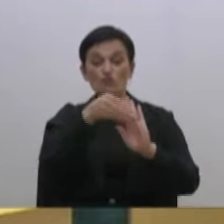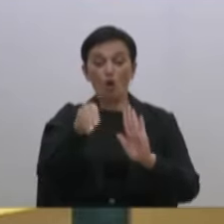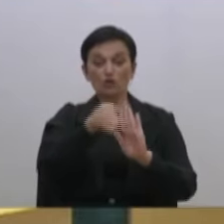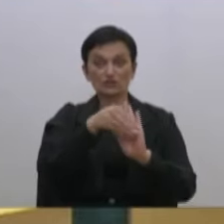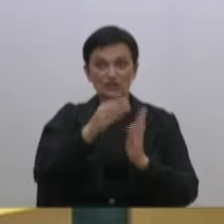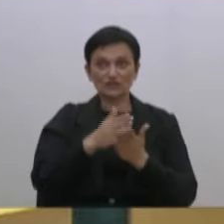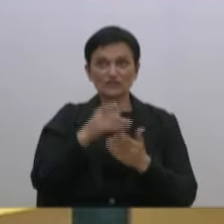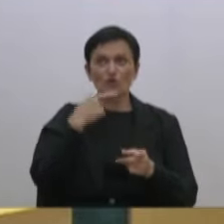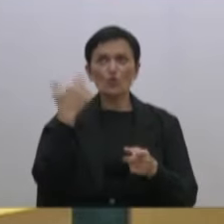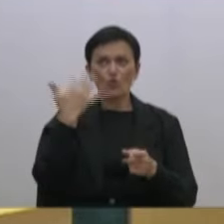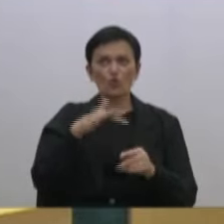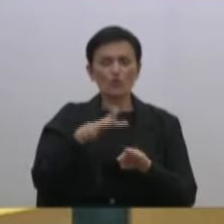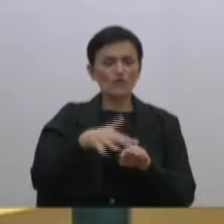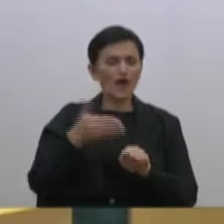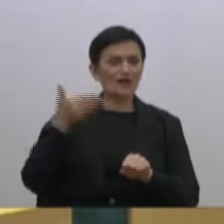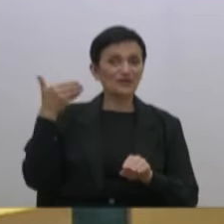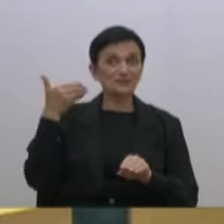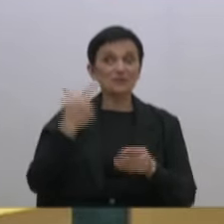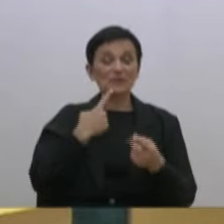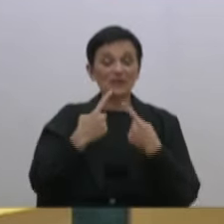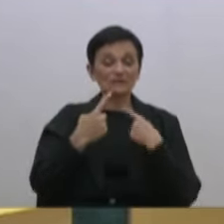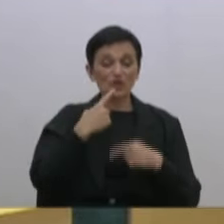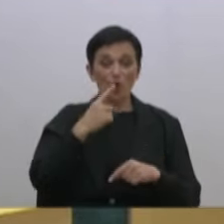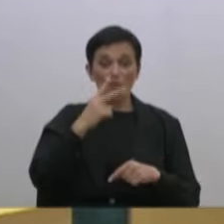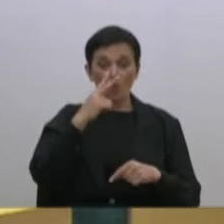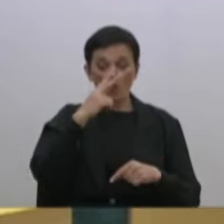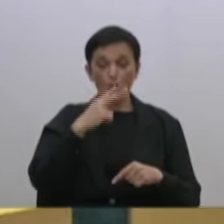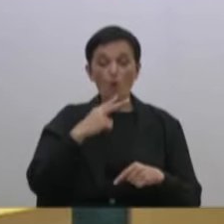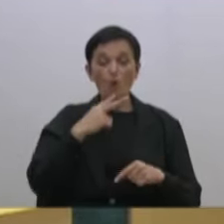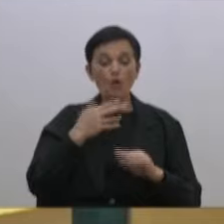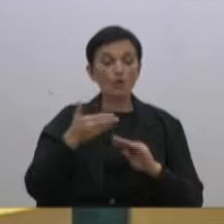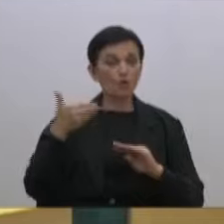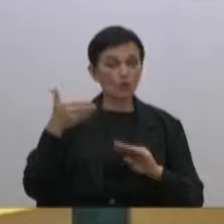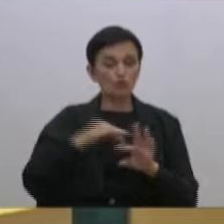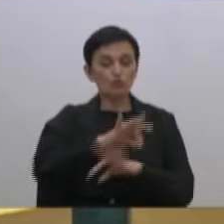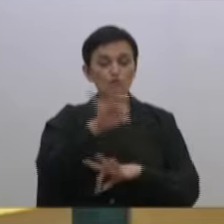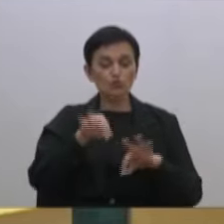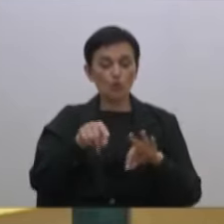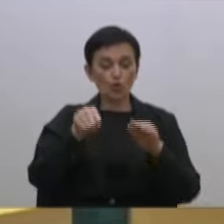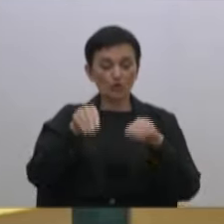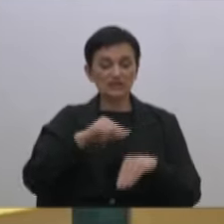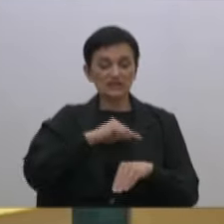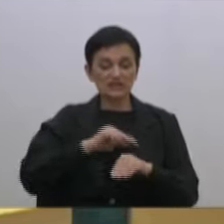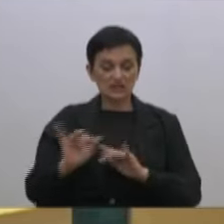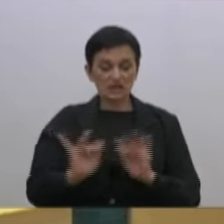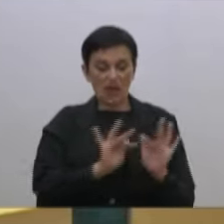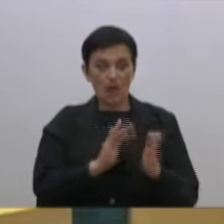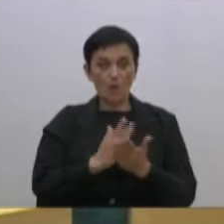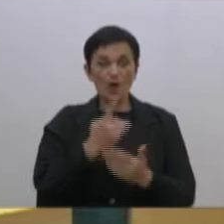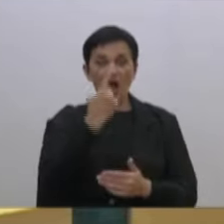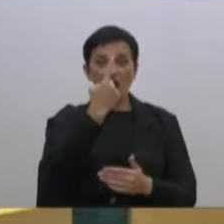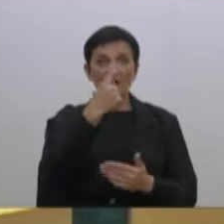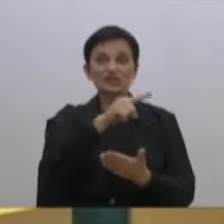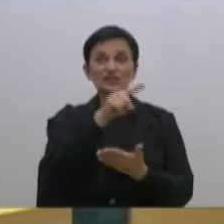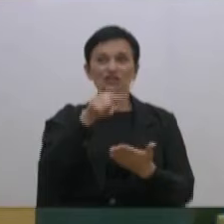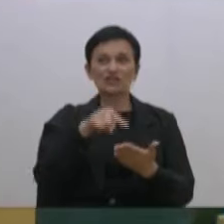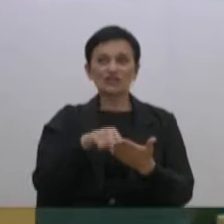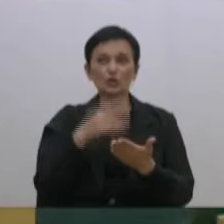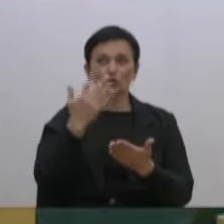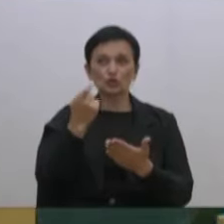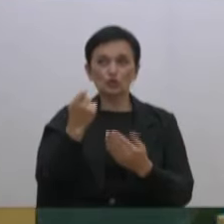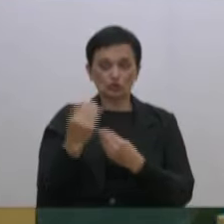არ და უკვე დიდი ხანია საუბრობ და უკვე ორი თვეა კმედიტად გადავედით ამ პროექტის დამუშავებაზე და ერთი საკითხი ცოტა რომ